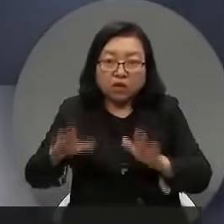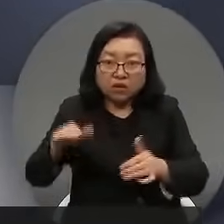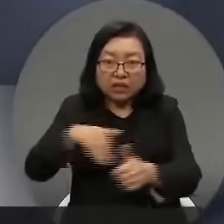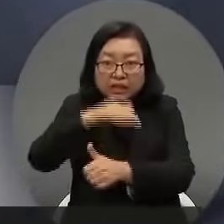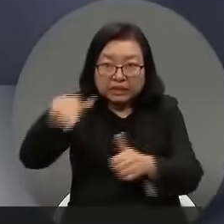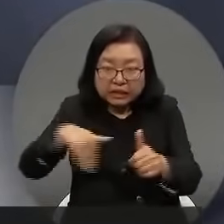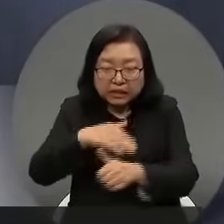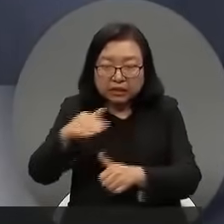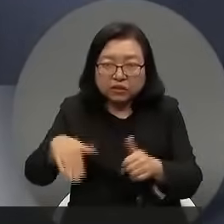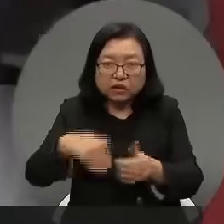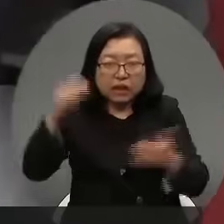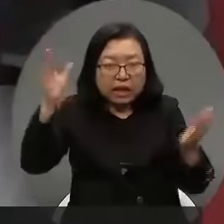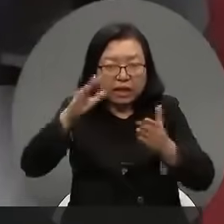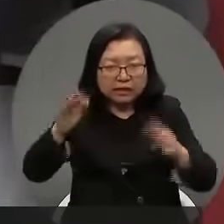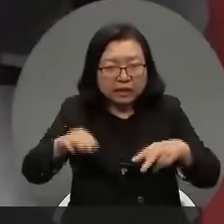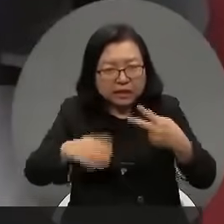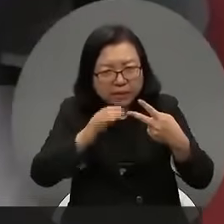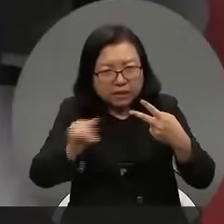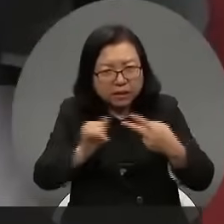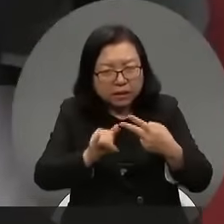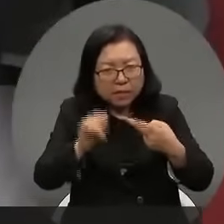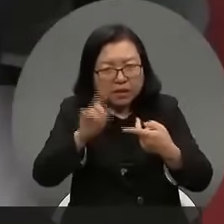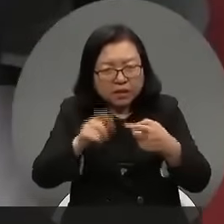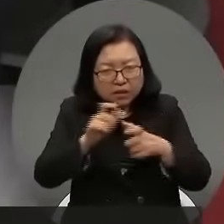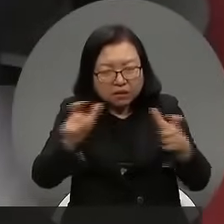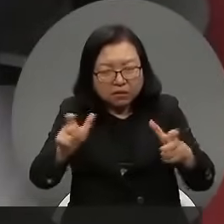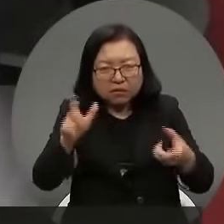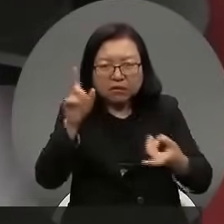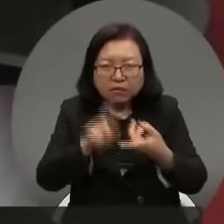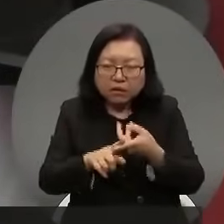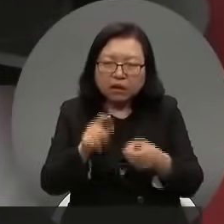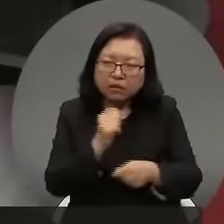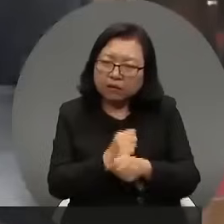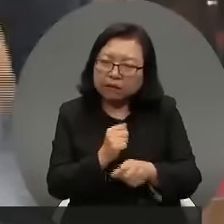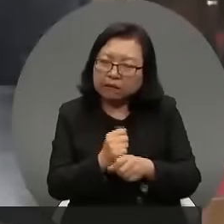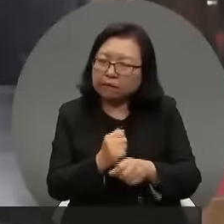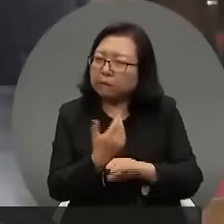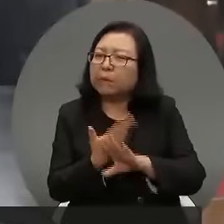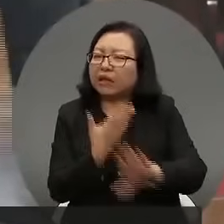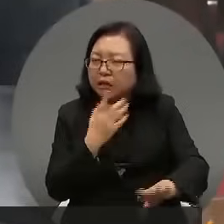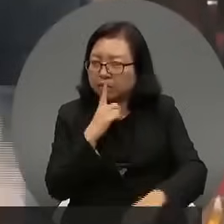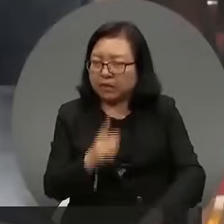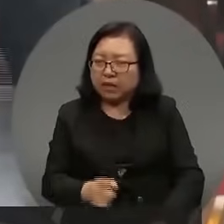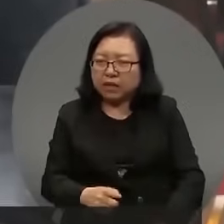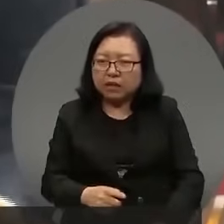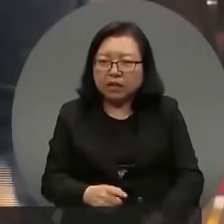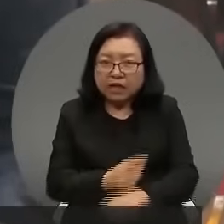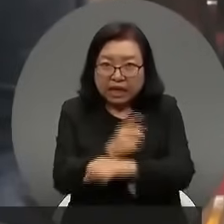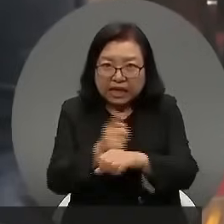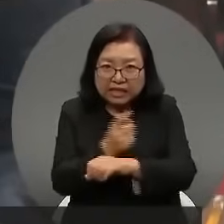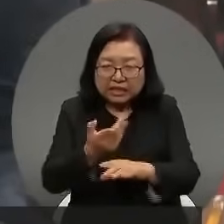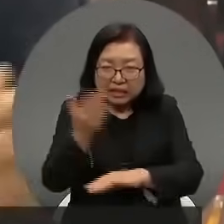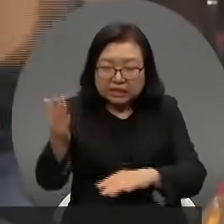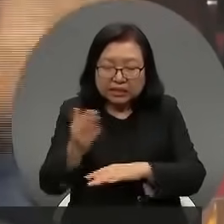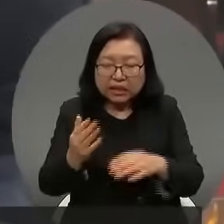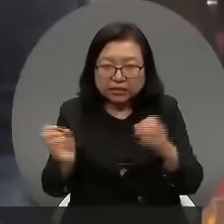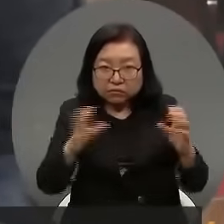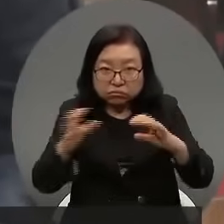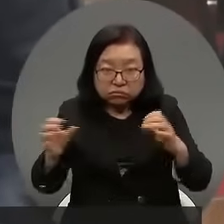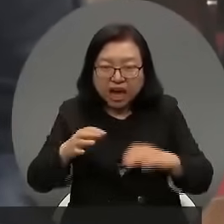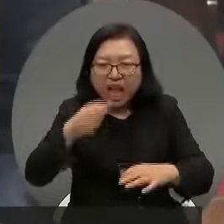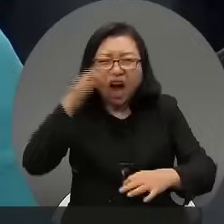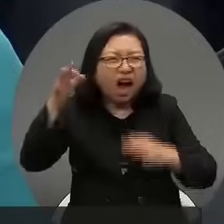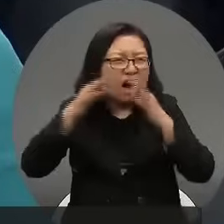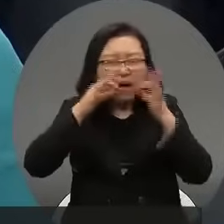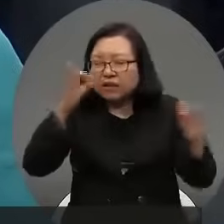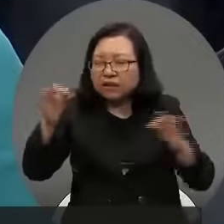200명 규모의 의대 증원 계획을 받아들일 수 없다는 점도 분명히 했습니다. 한 시간가량 이어진 대화에서는 고성까지 오가며